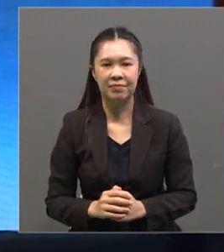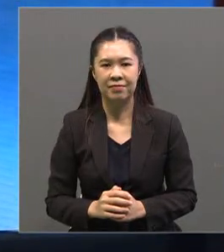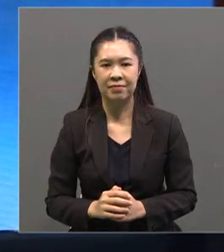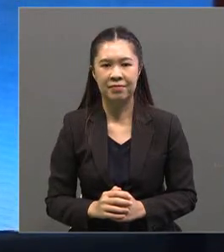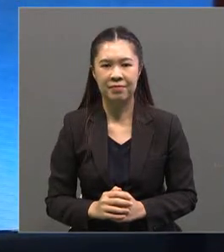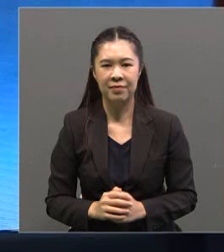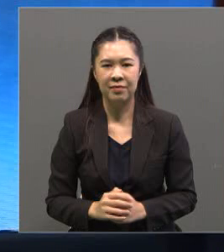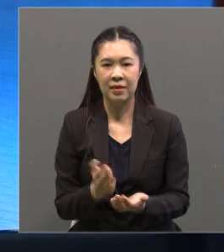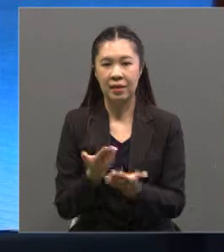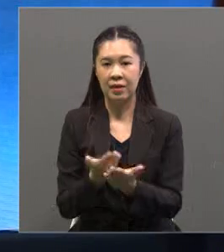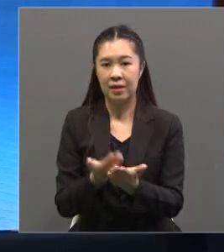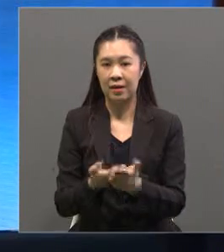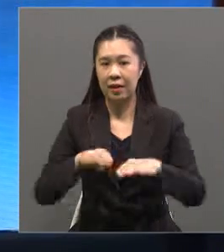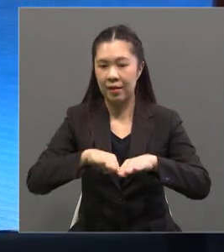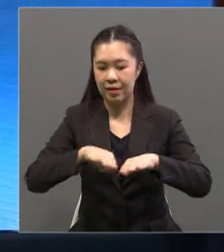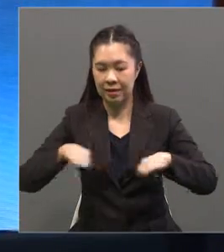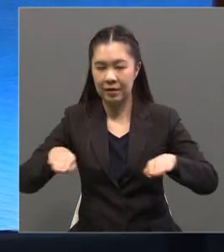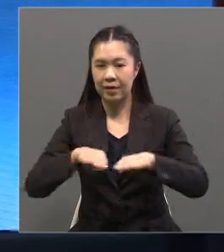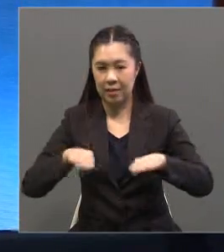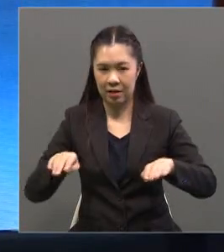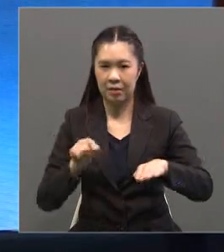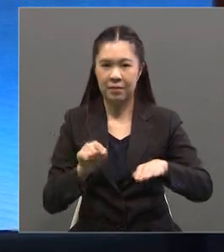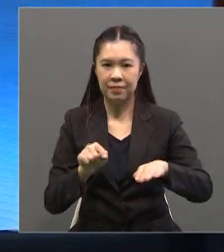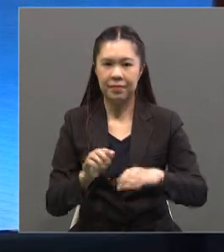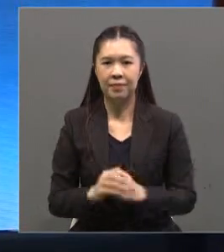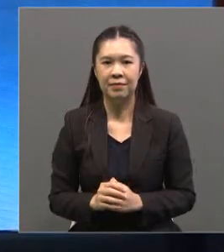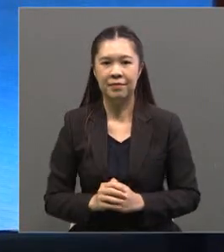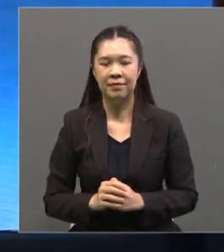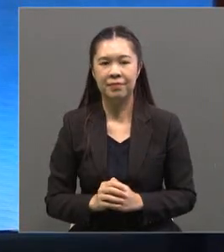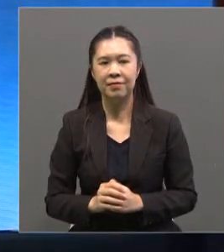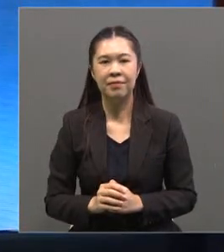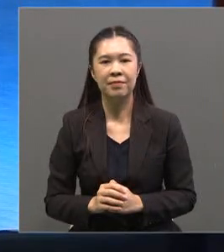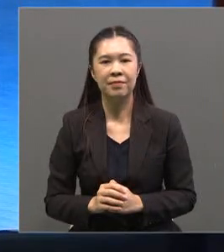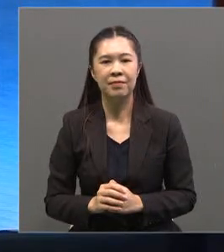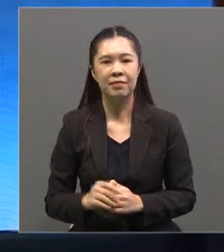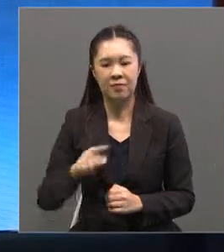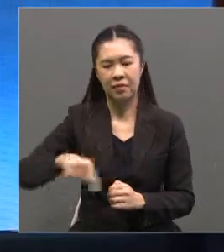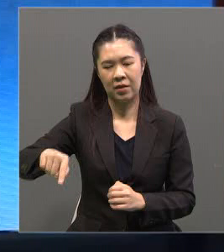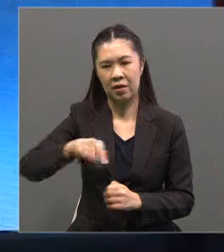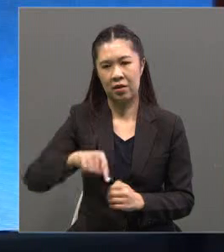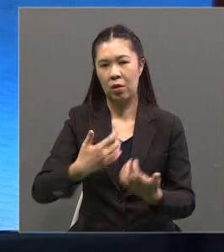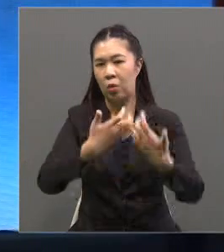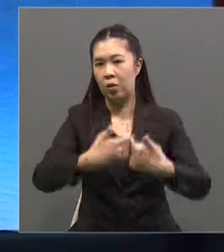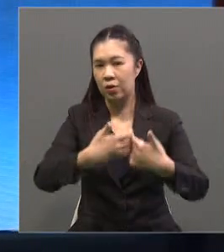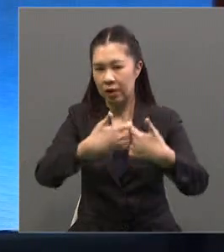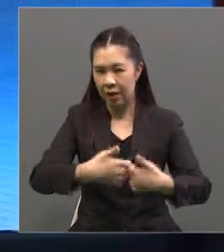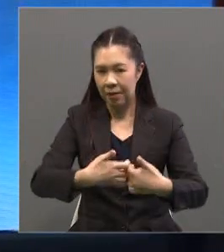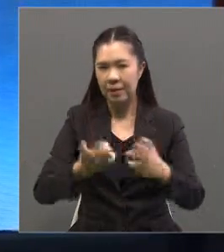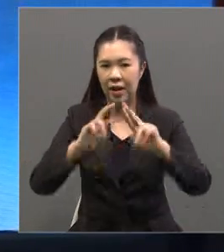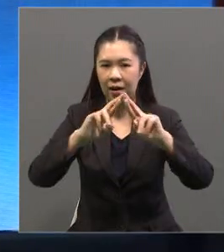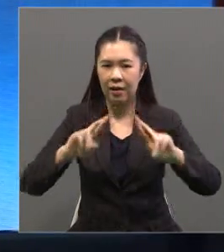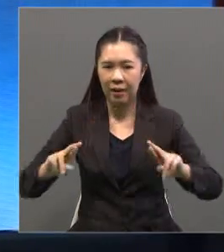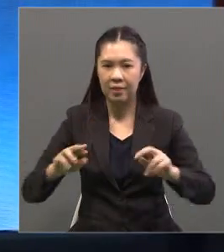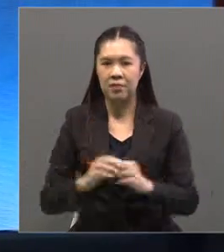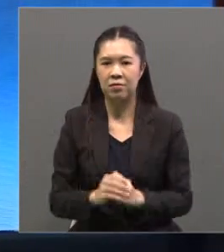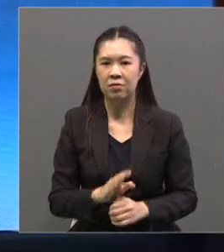แรงขั้นต่ำเนี่ยได้พูดคุยกับพี่น้อง SME แล้วก็ภาคอุตสาหกรรมหลายๆภาคอุตสาหกรรมเนี่ยถ้